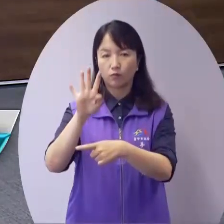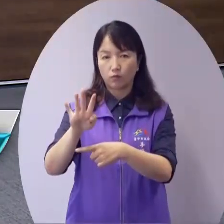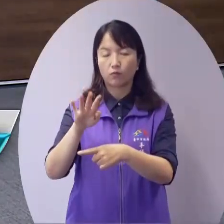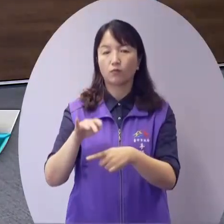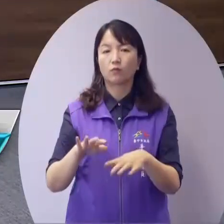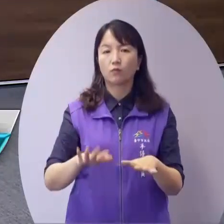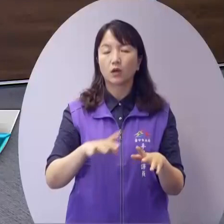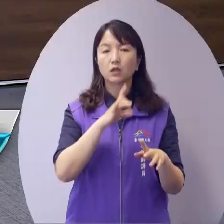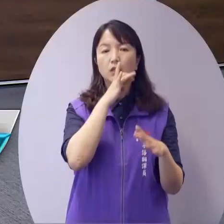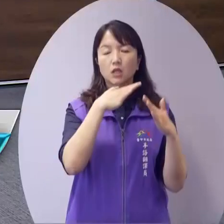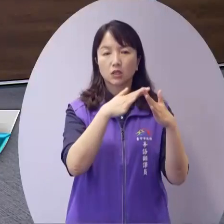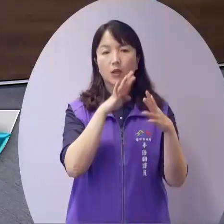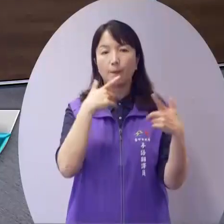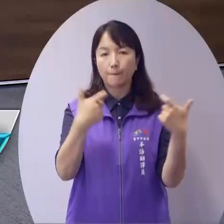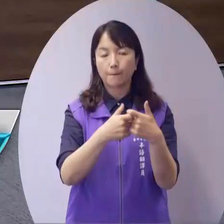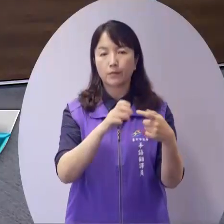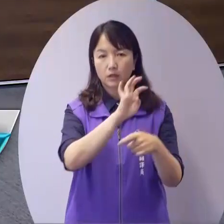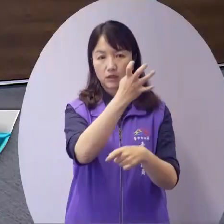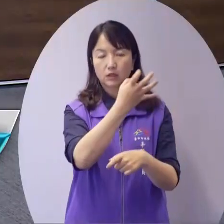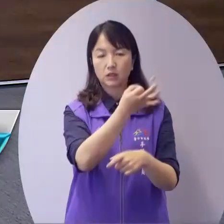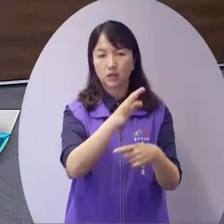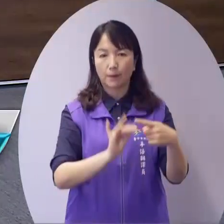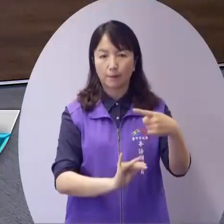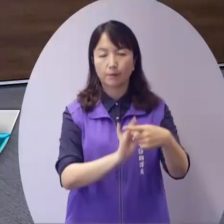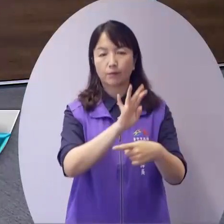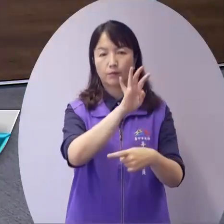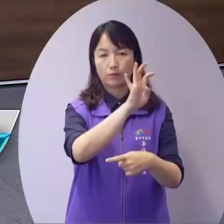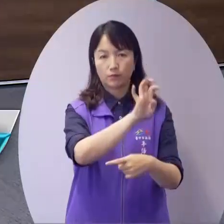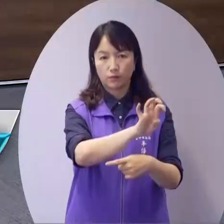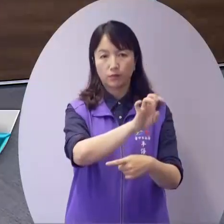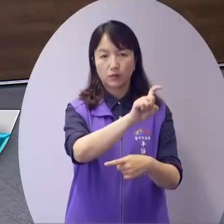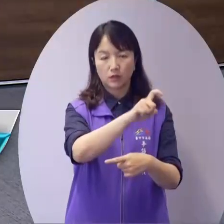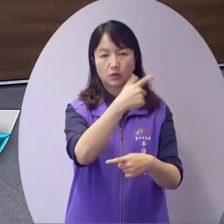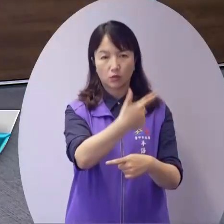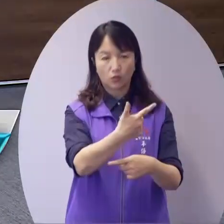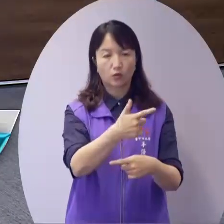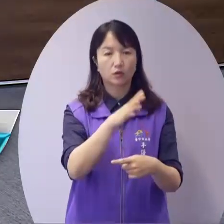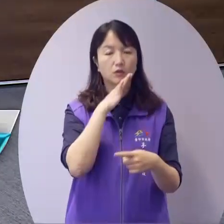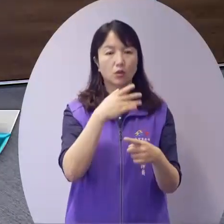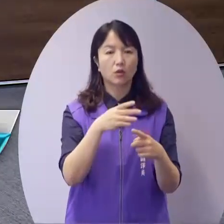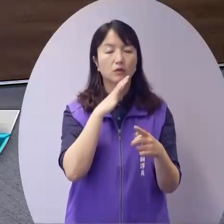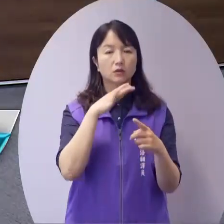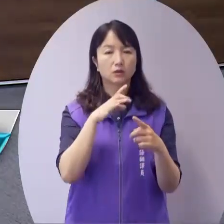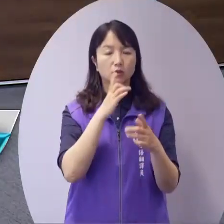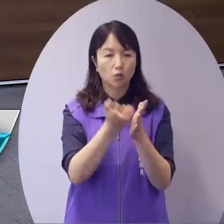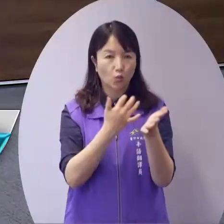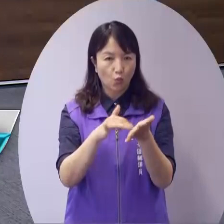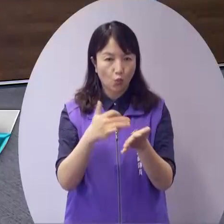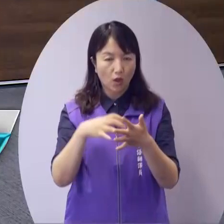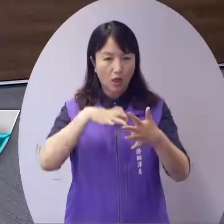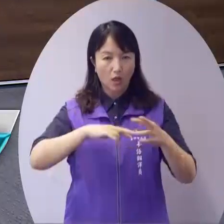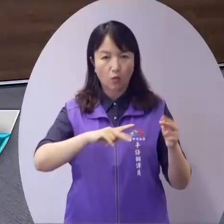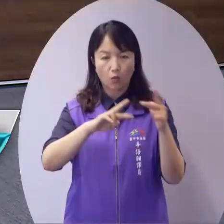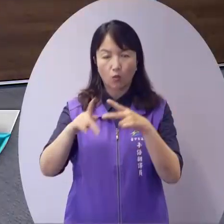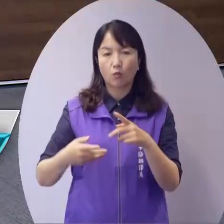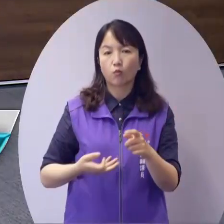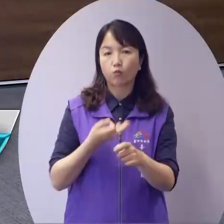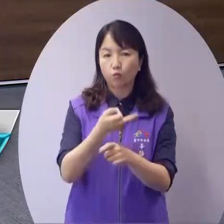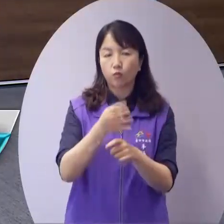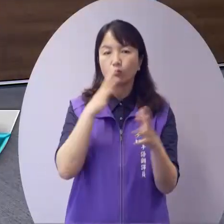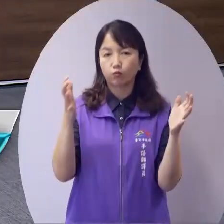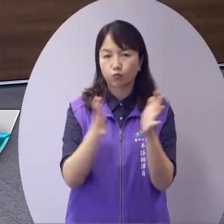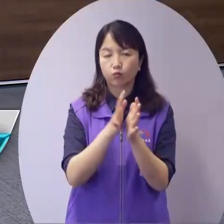84%，本府配合款40万元，比例16%，已由本局预算额度内调整支应，合